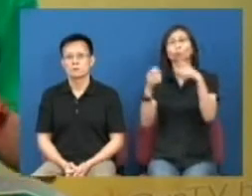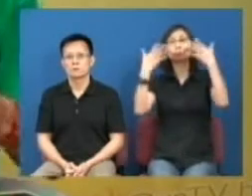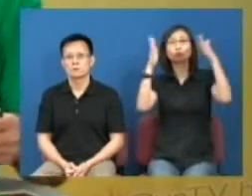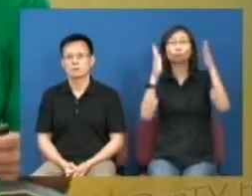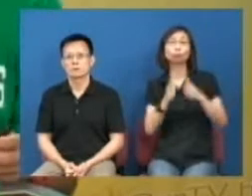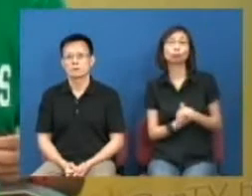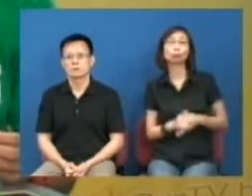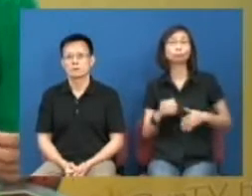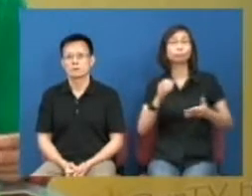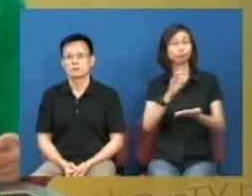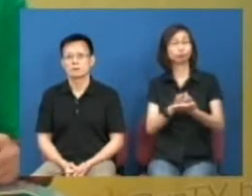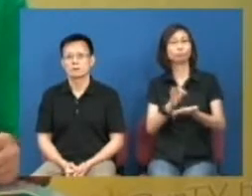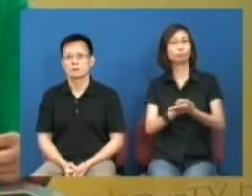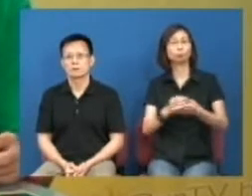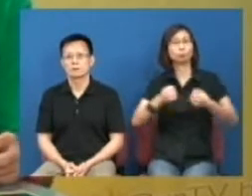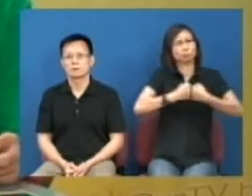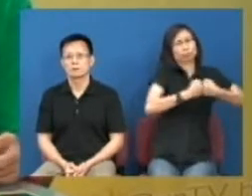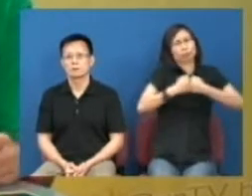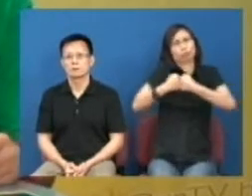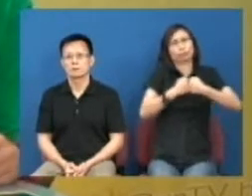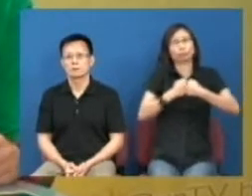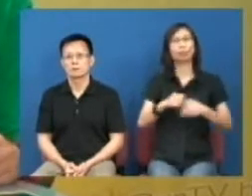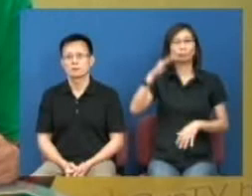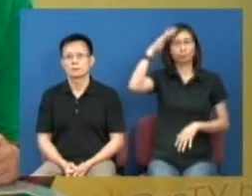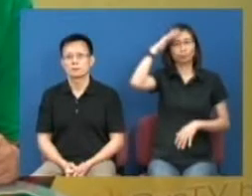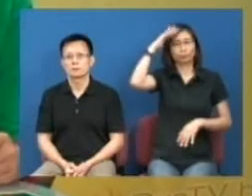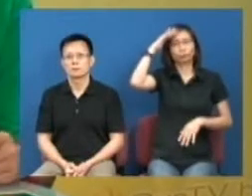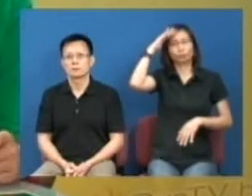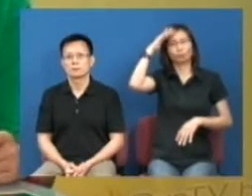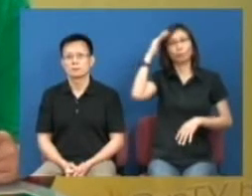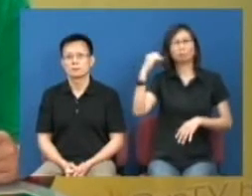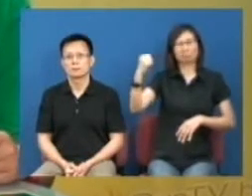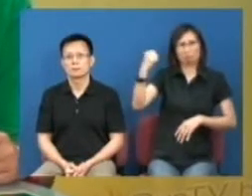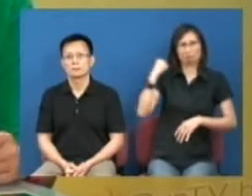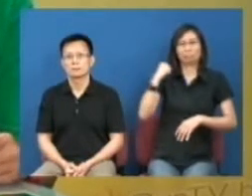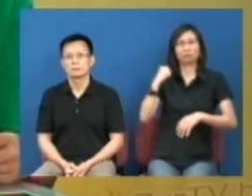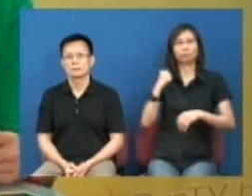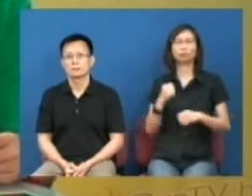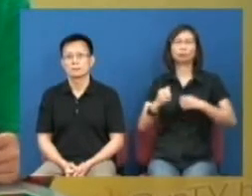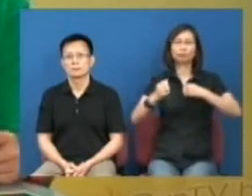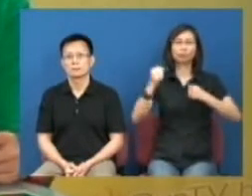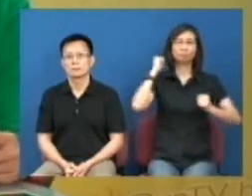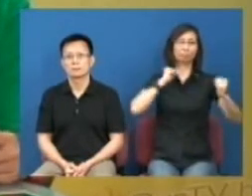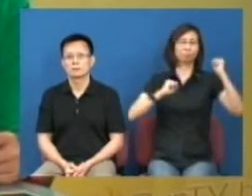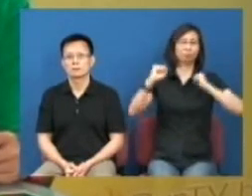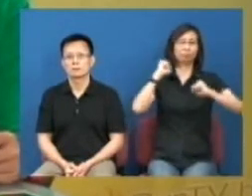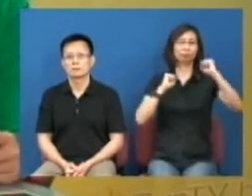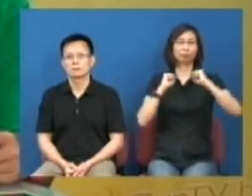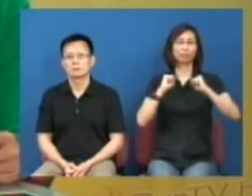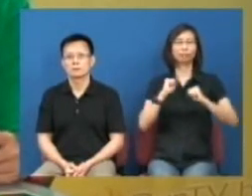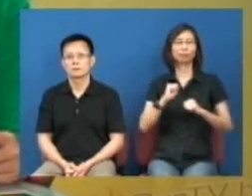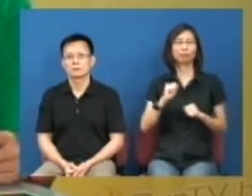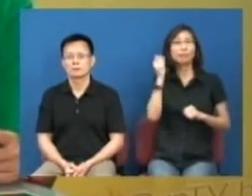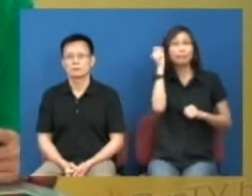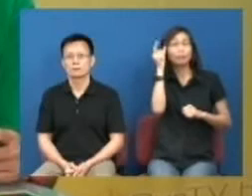即係衝撞嘅時候咧，警方都盡量咧。即係透過一些行動咧，好似似乎好似專登要警告社